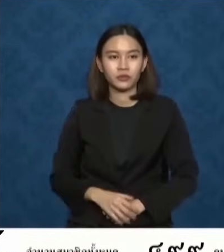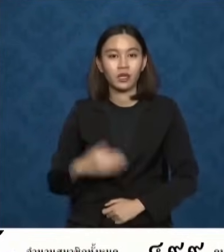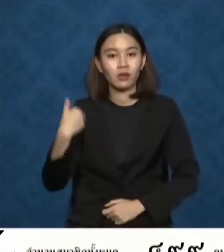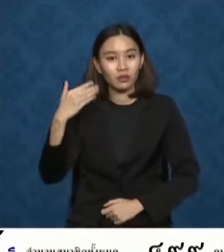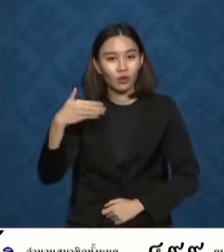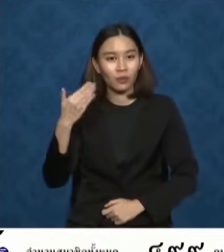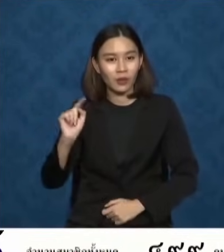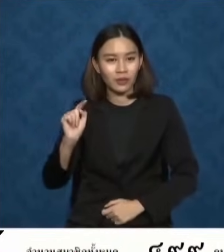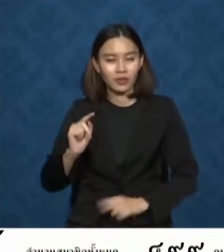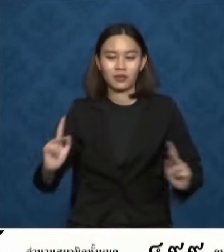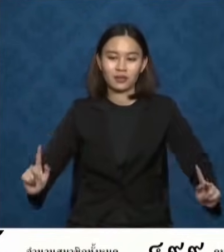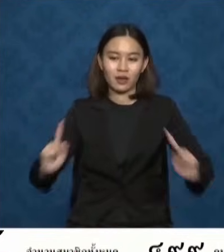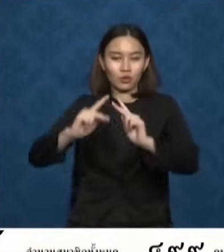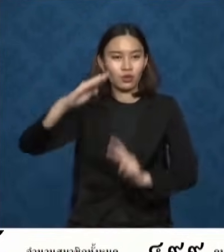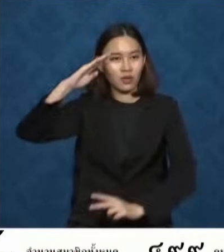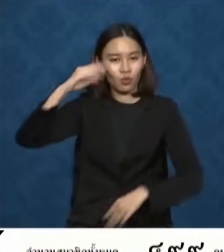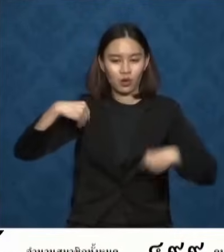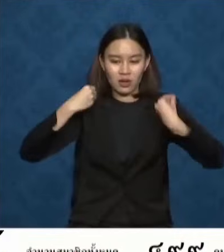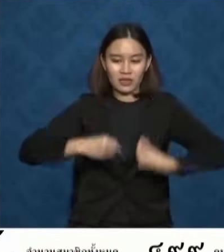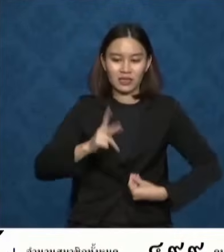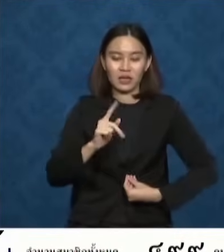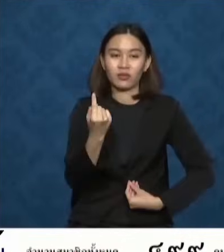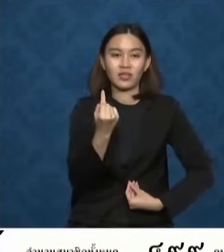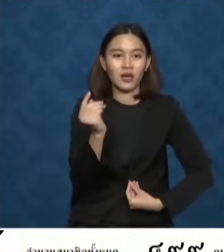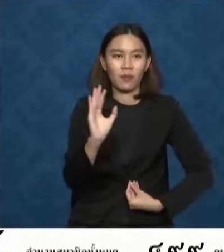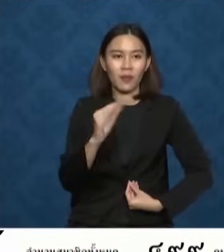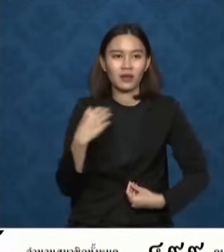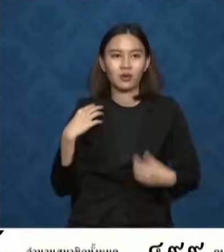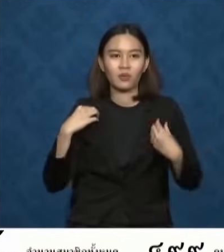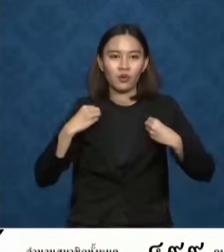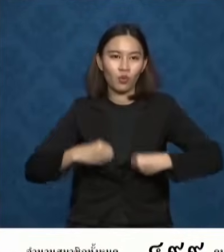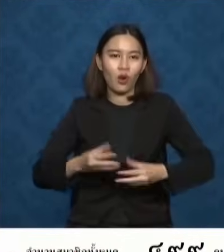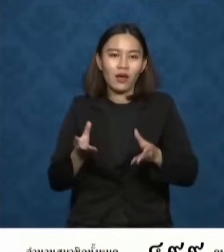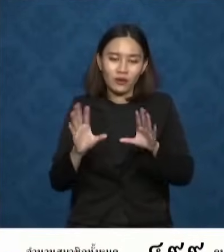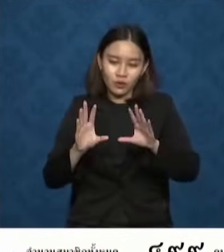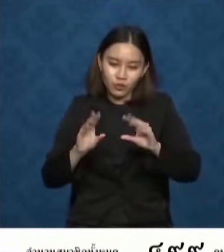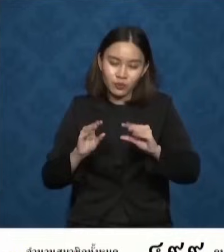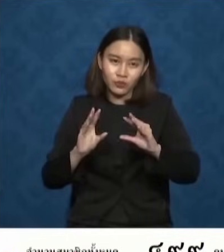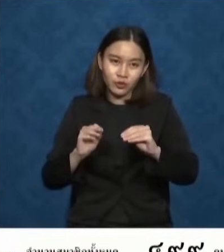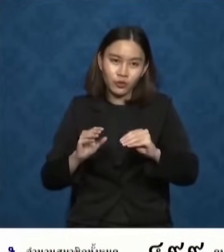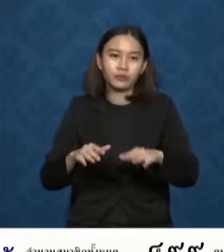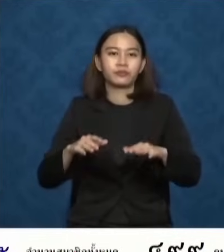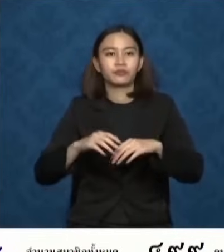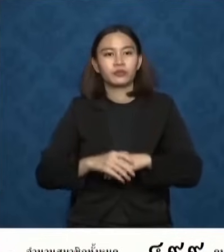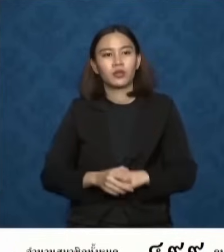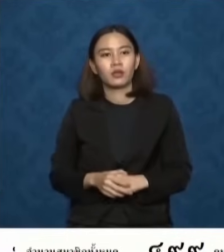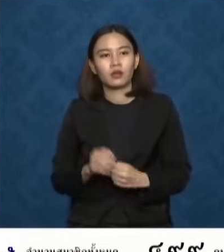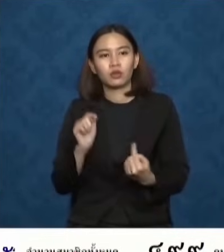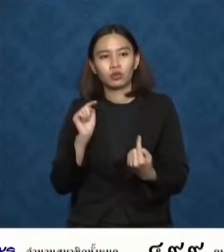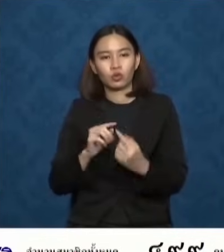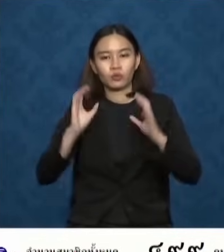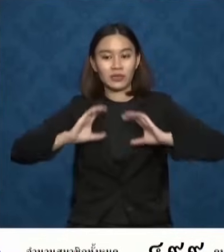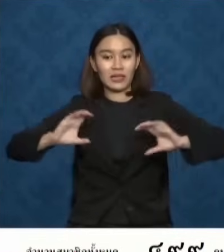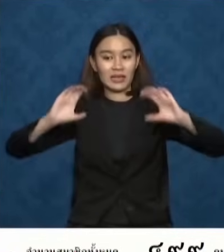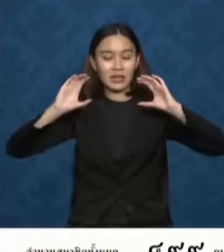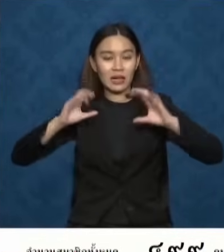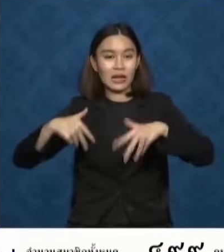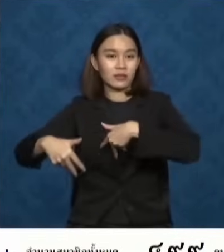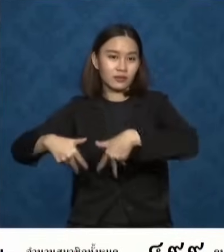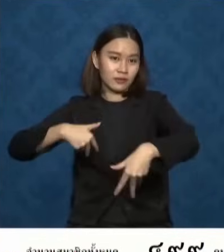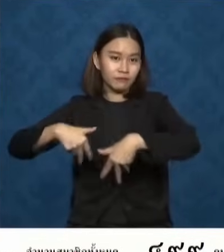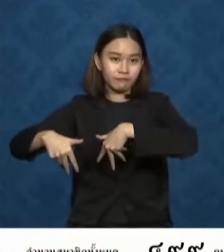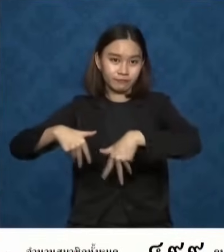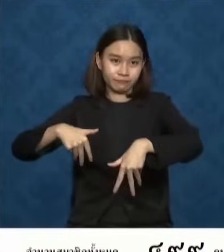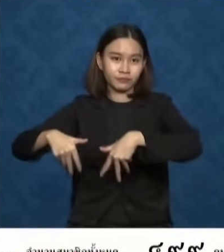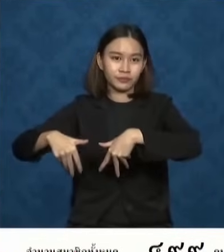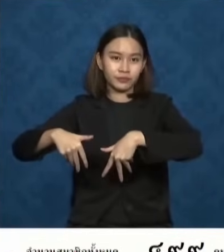นี้เข้าสู่กระทรวงกลาโหมไม่ใช่เขียวอย่างเดียวแล้วเป็นภาพที่จะนุ่มจะซอฟลงแล้วข้าการพลเรือนในกระทรวงกลาโหมเนี่ย